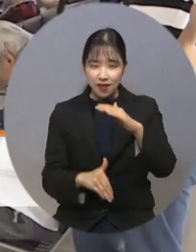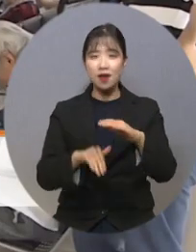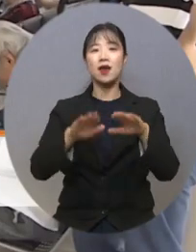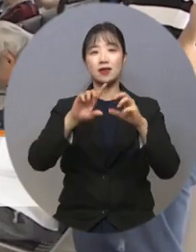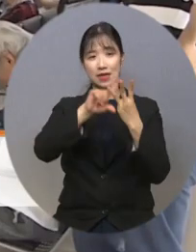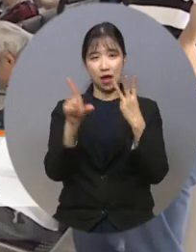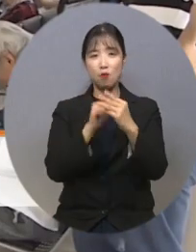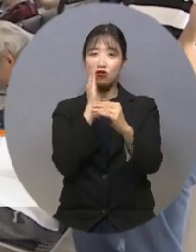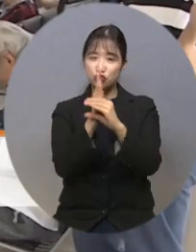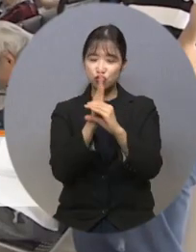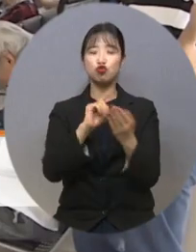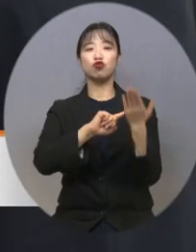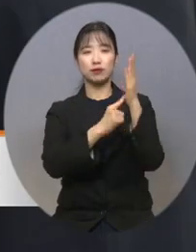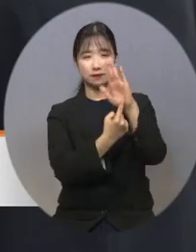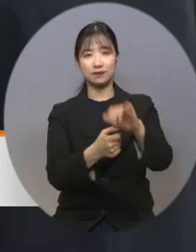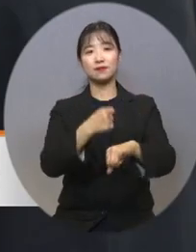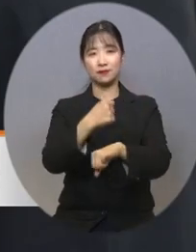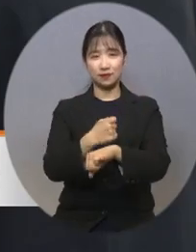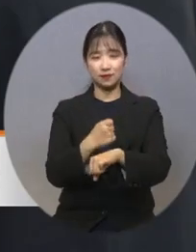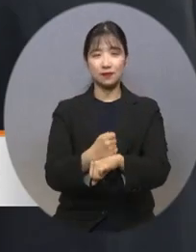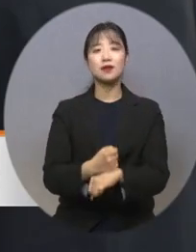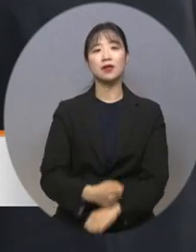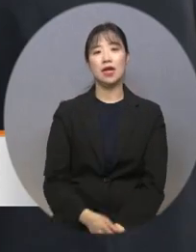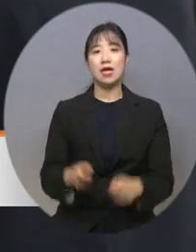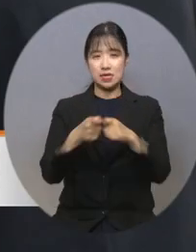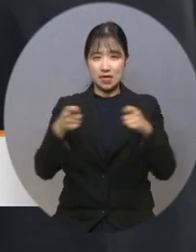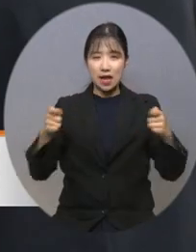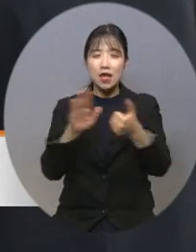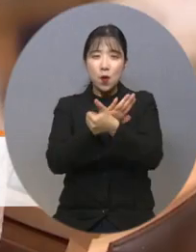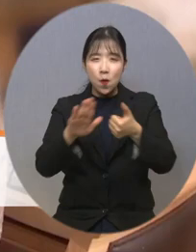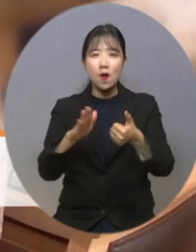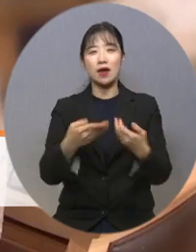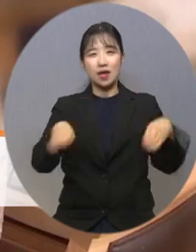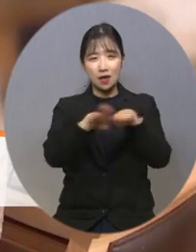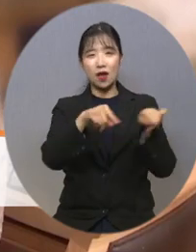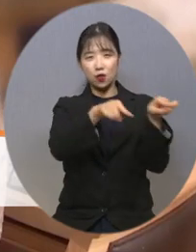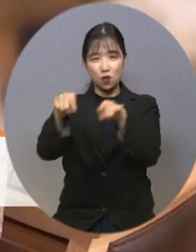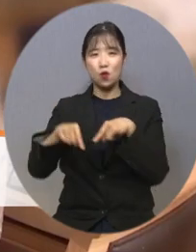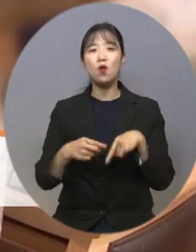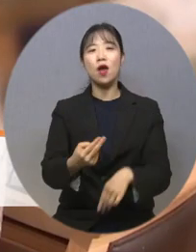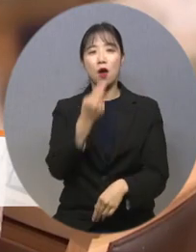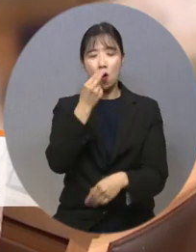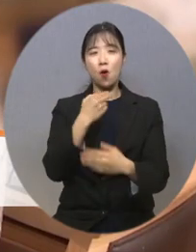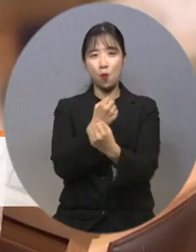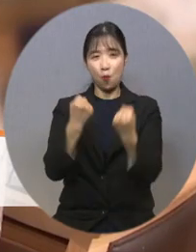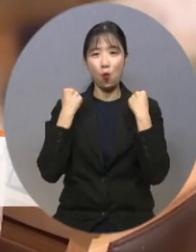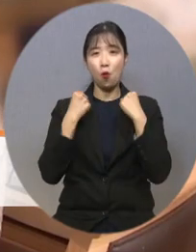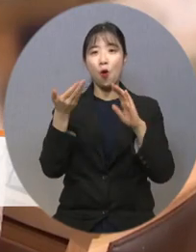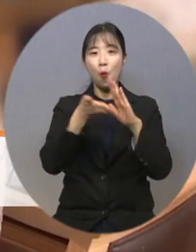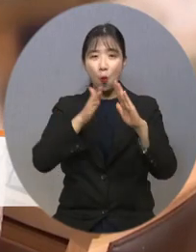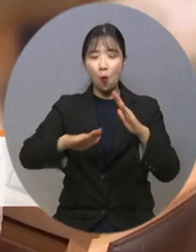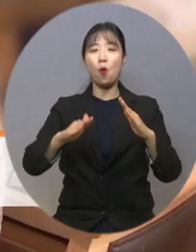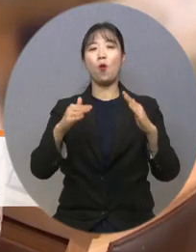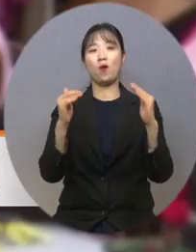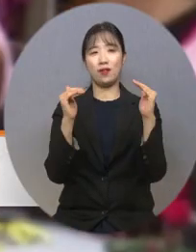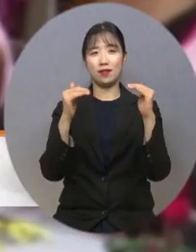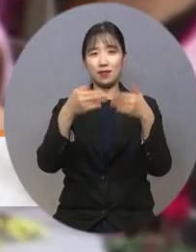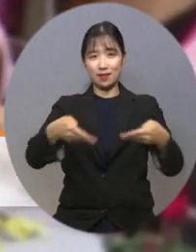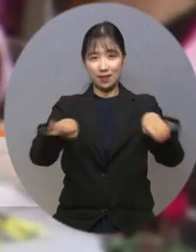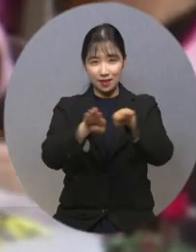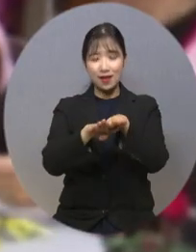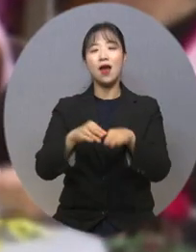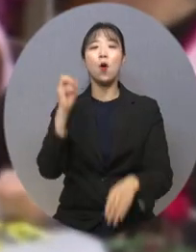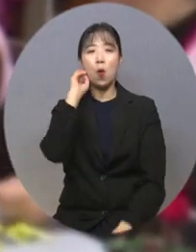중순 공고 될 예정으로 대상자는 장기 위험 기간에 통해 국민건강보험공단에 온라인으로 신청하면 됩니다